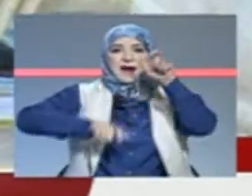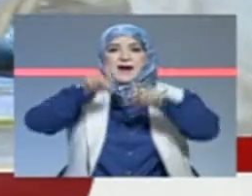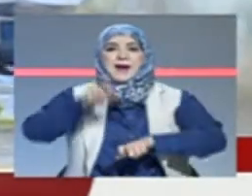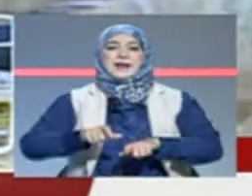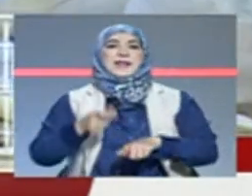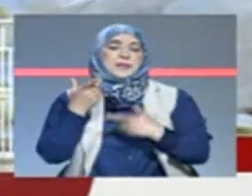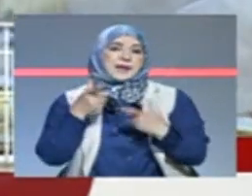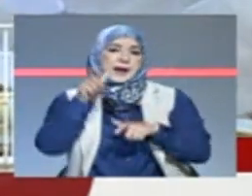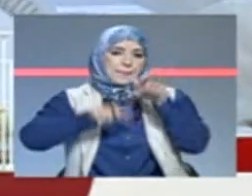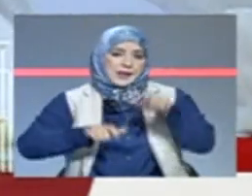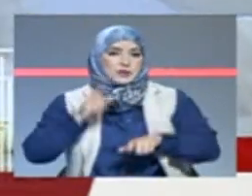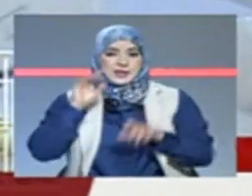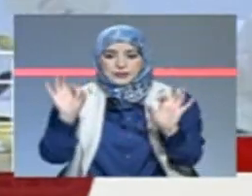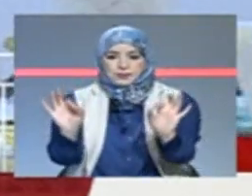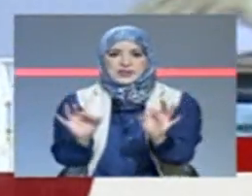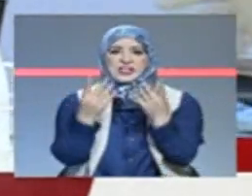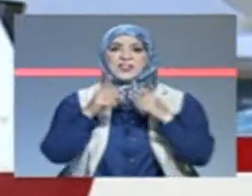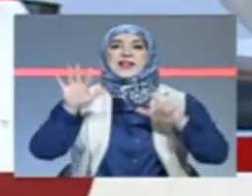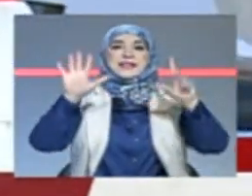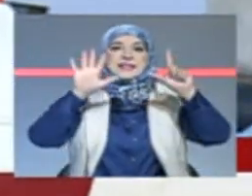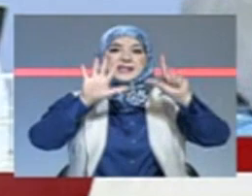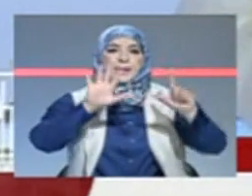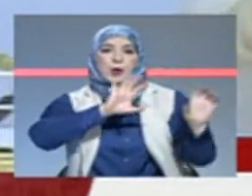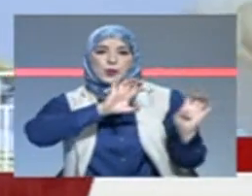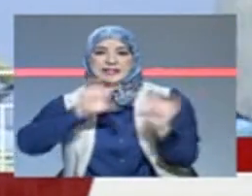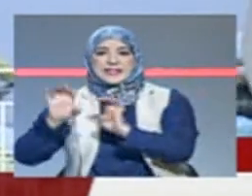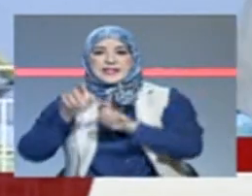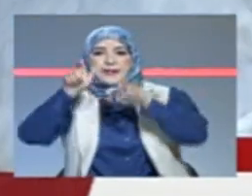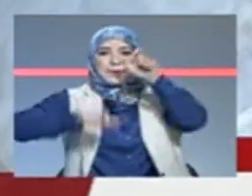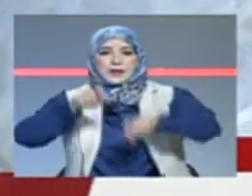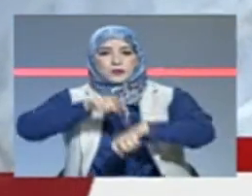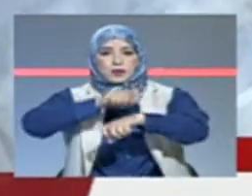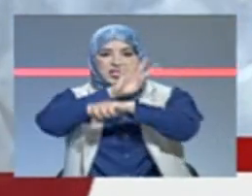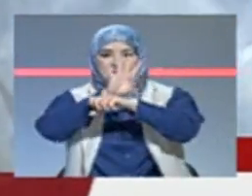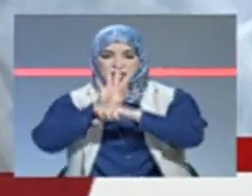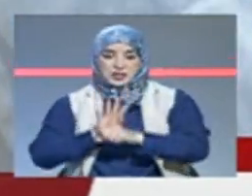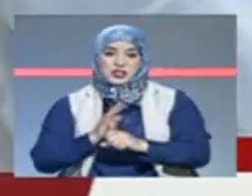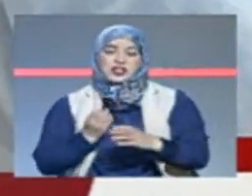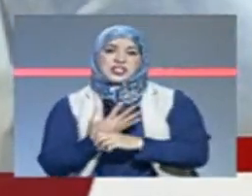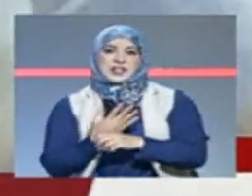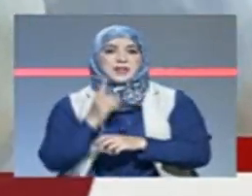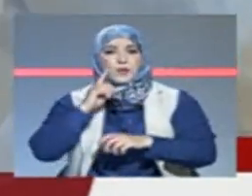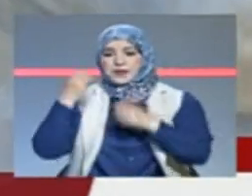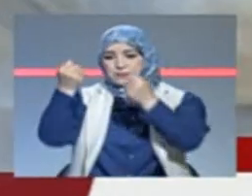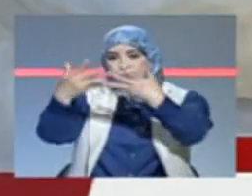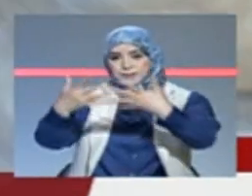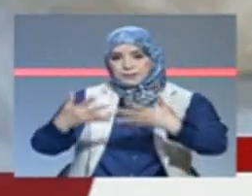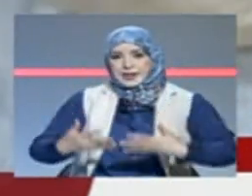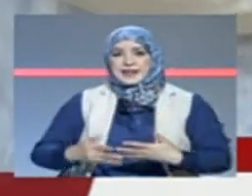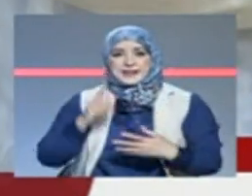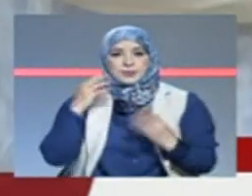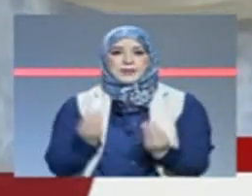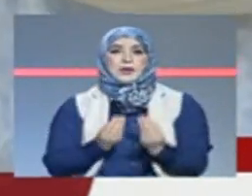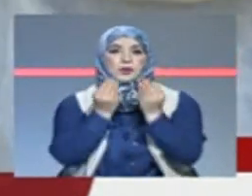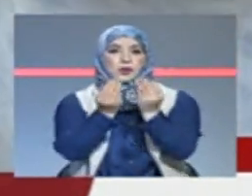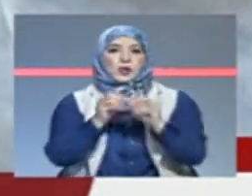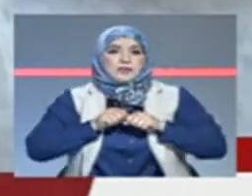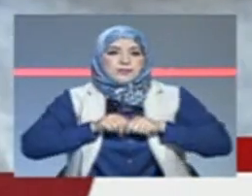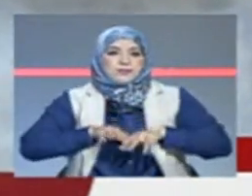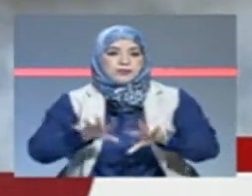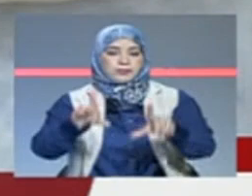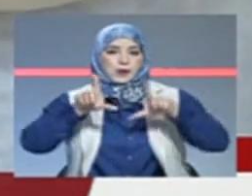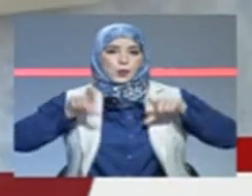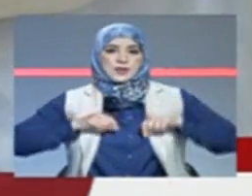الحالات، حيث تم اكتشاف 97 إصابة جديدة. ووفق آخر الإحصائيات التي نشرتها وزارة الصحة